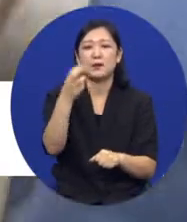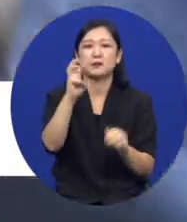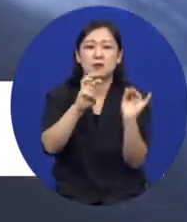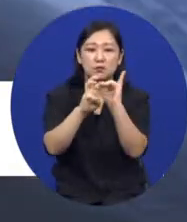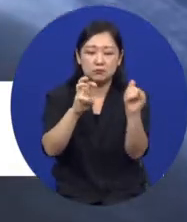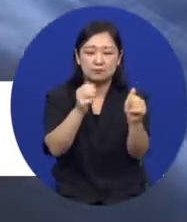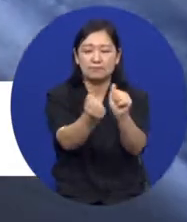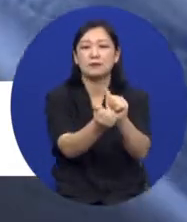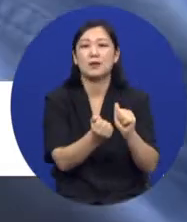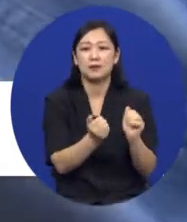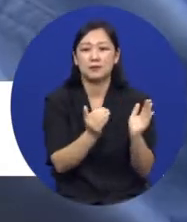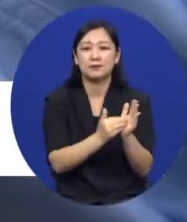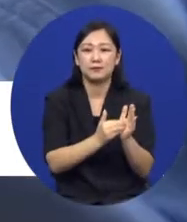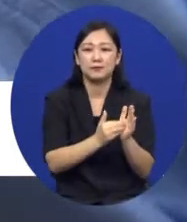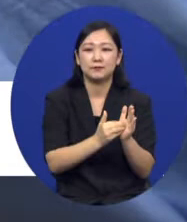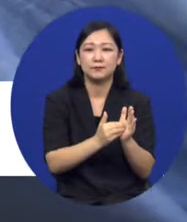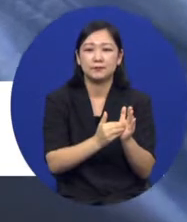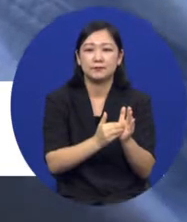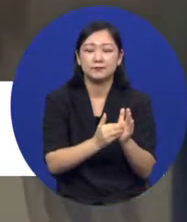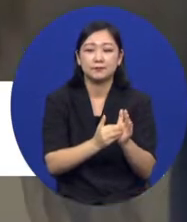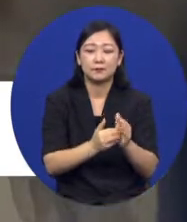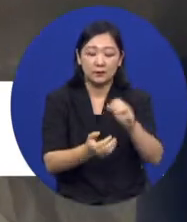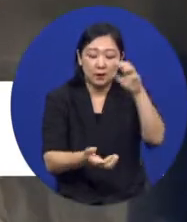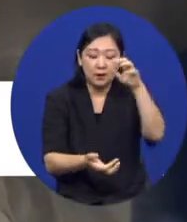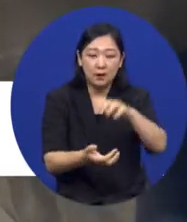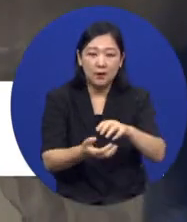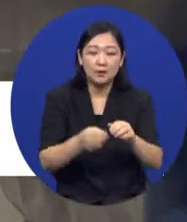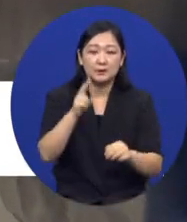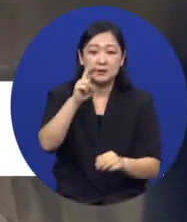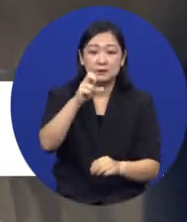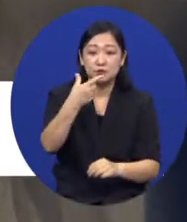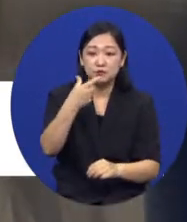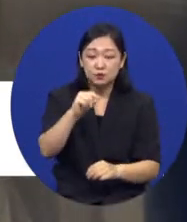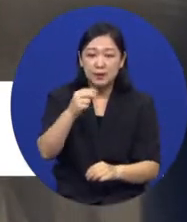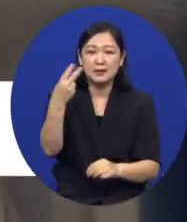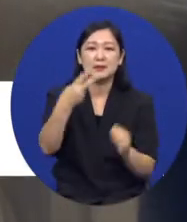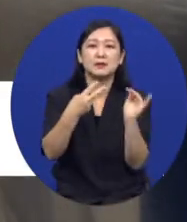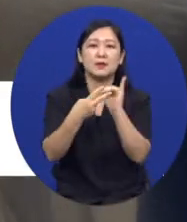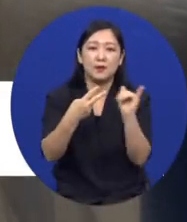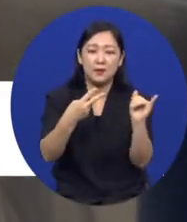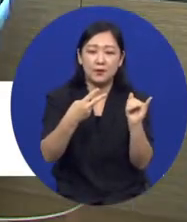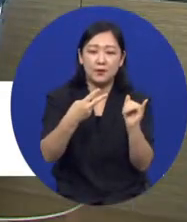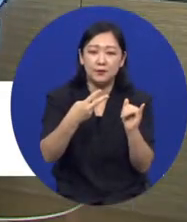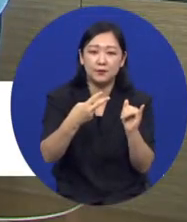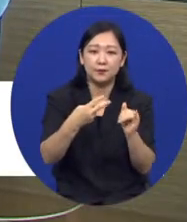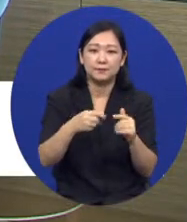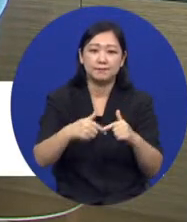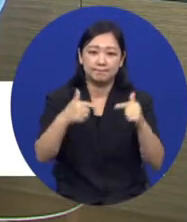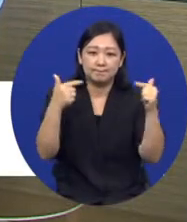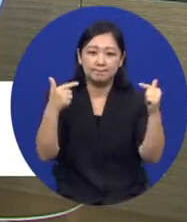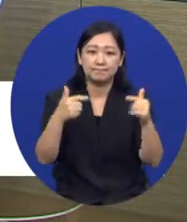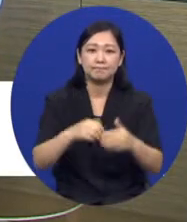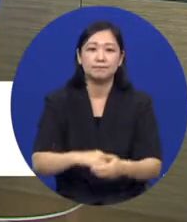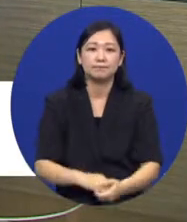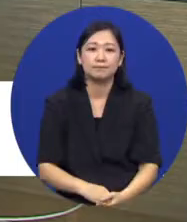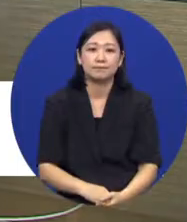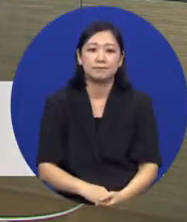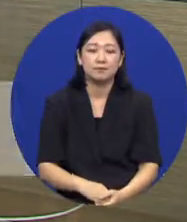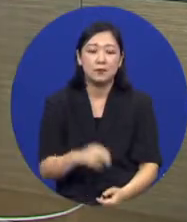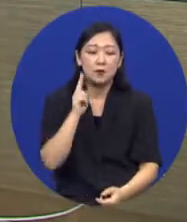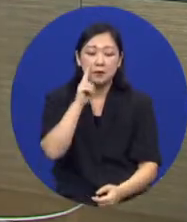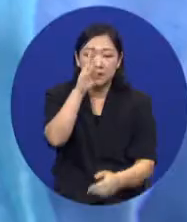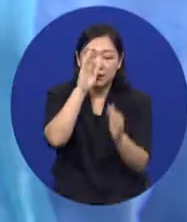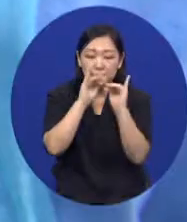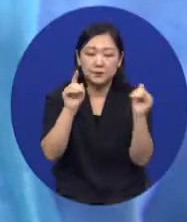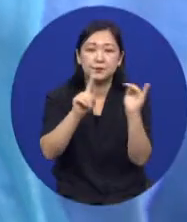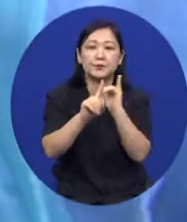확진 판정을 받았습니다 루저 확신 자는 26만 2천 400여 명으로 늘었습니다 이제 위중한